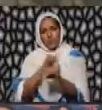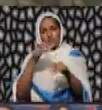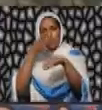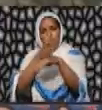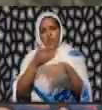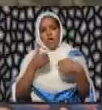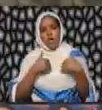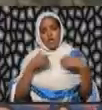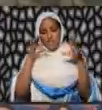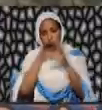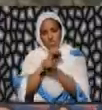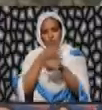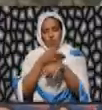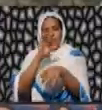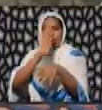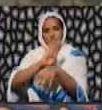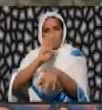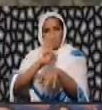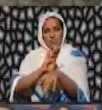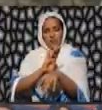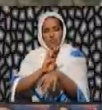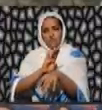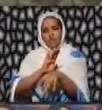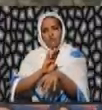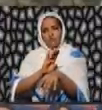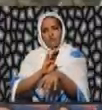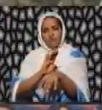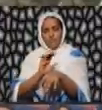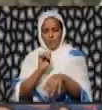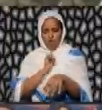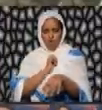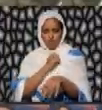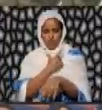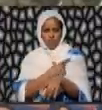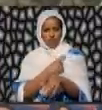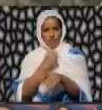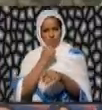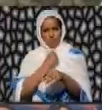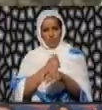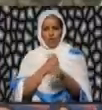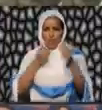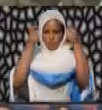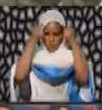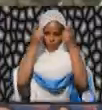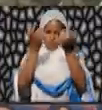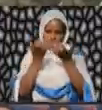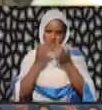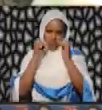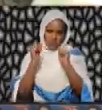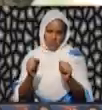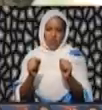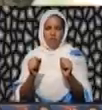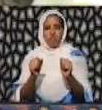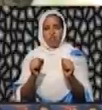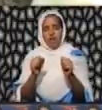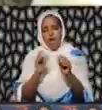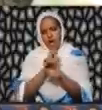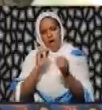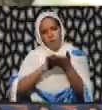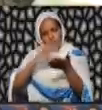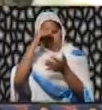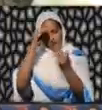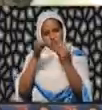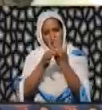እንደዛ። ከዛ በኋላ ያን እንትን ካለ በኋላ ቤተ ክርስቲያንን በእንትን ኮንፊደንስ መነኩሳለሁ ካለም ይችላል። ሁሉን አውቆ መመንኮስ ይችላል።